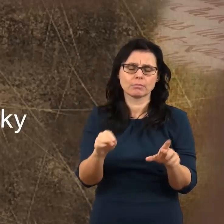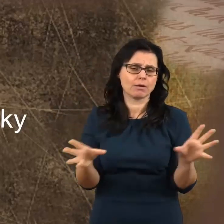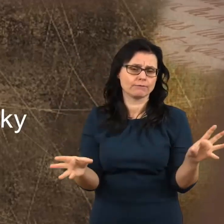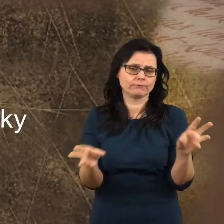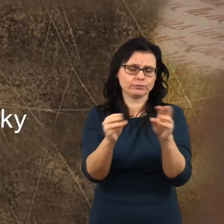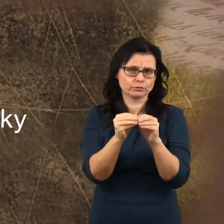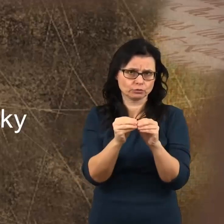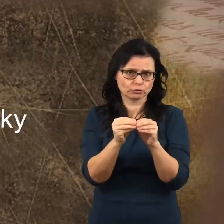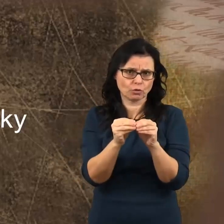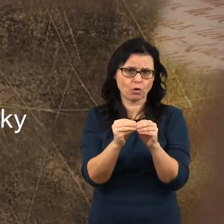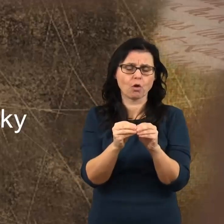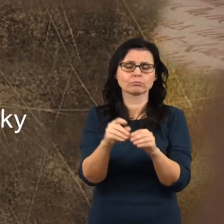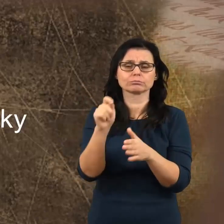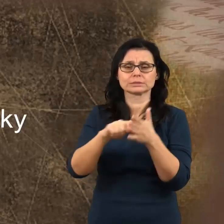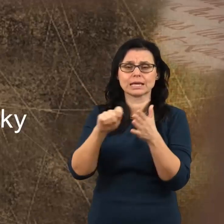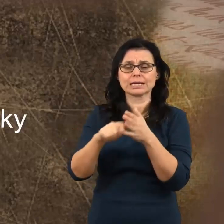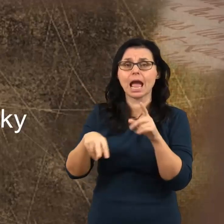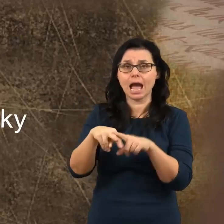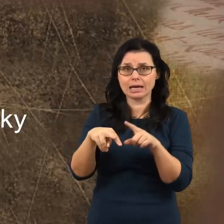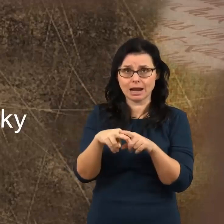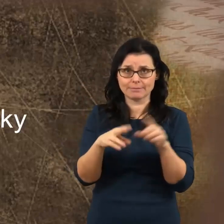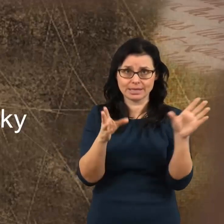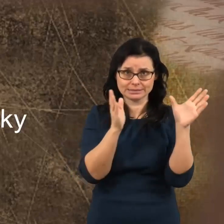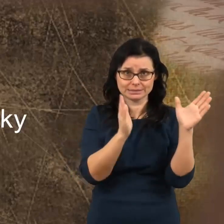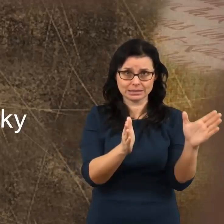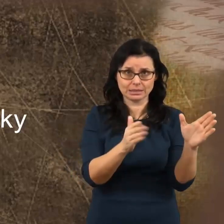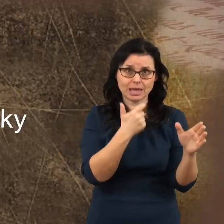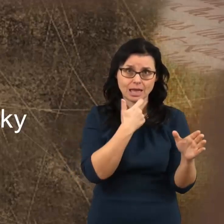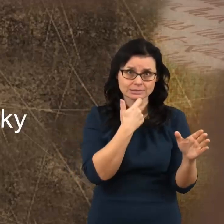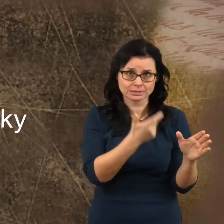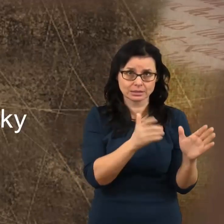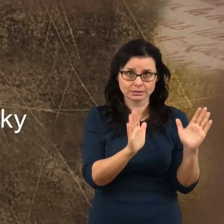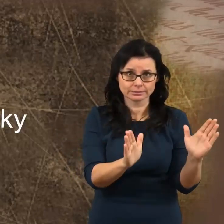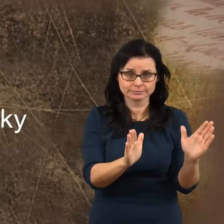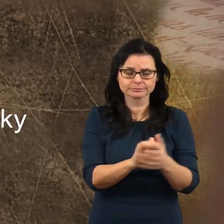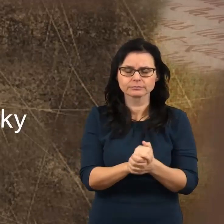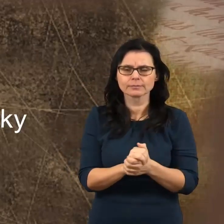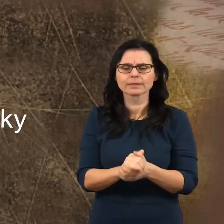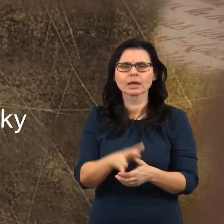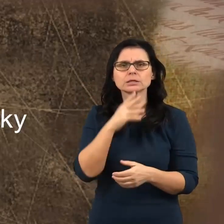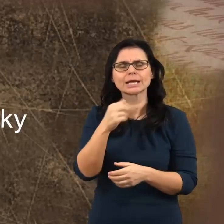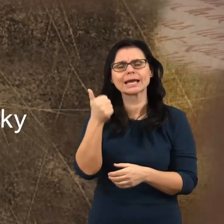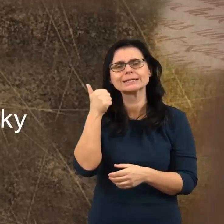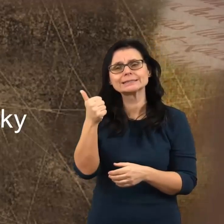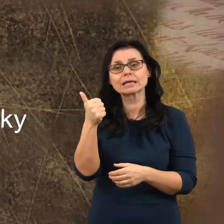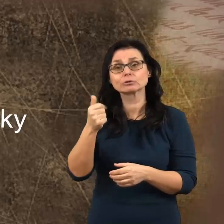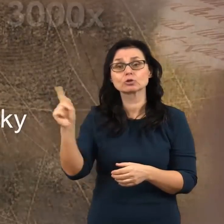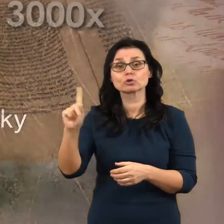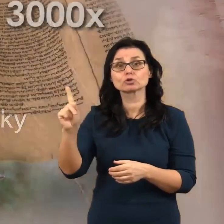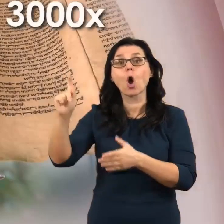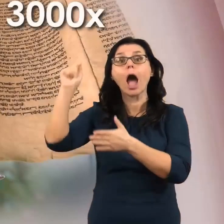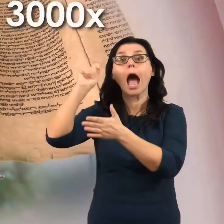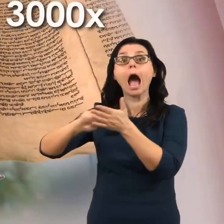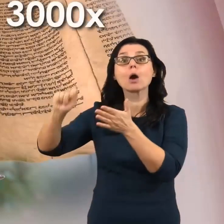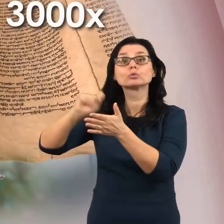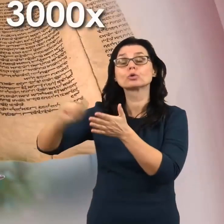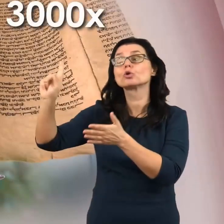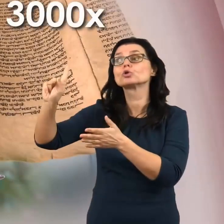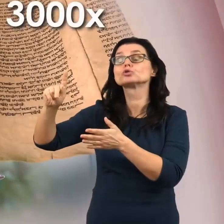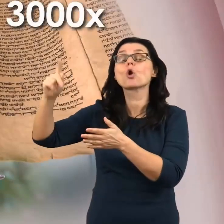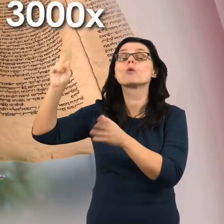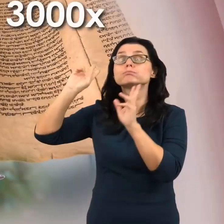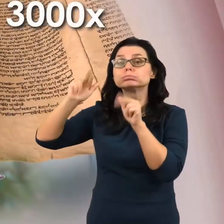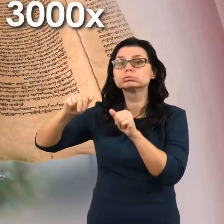psané aramejsky. A jak jsem se zmínil, ten jediný autor Bible je sám Pán Bůh,